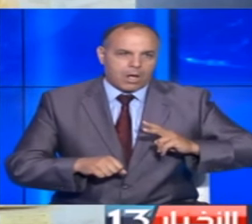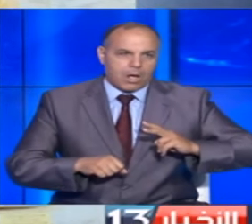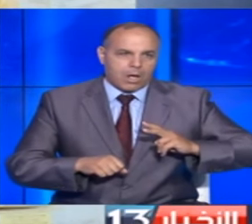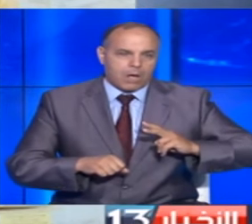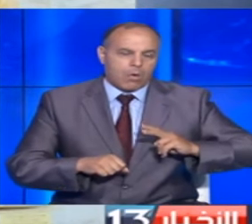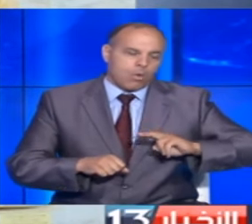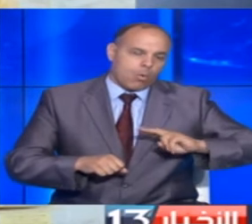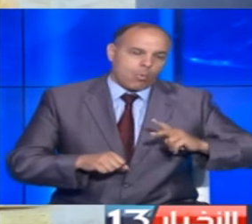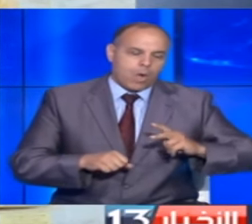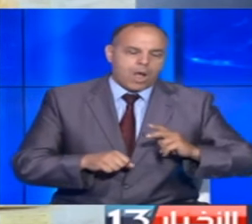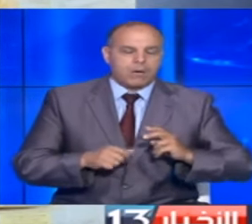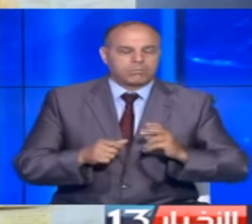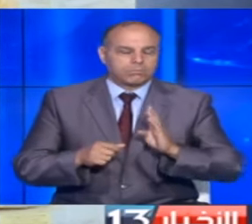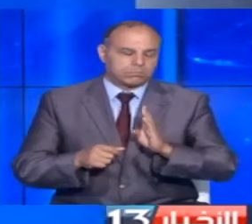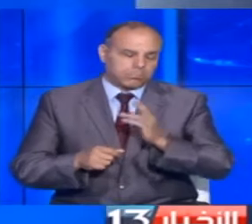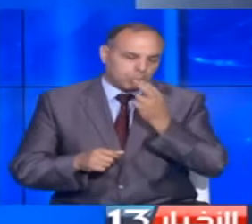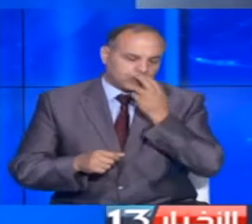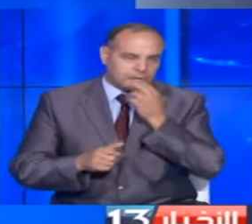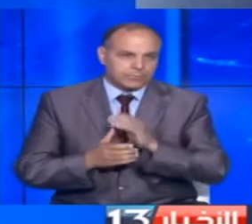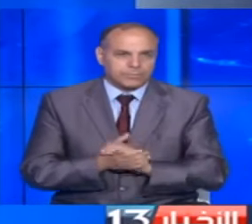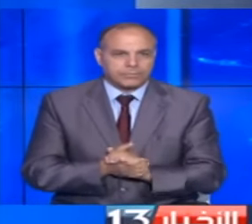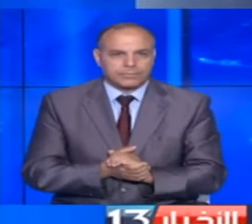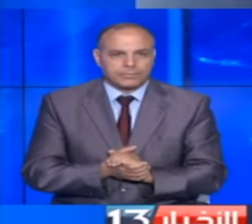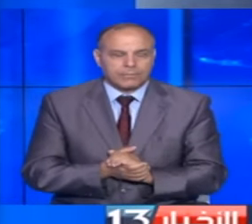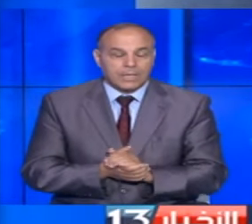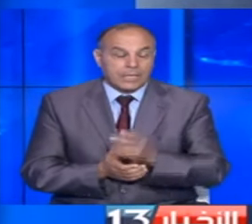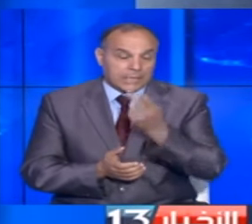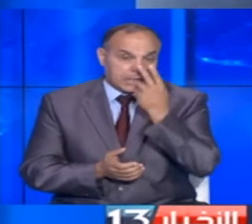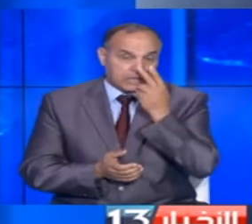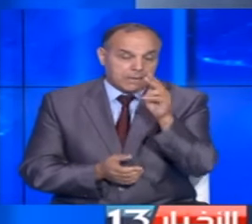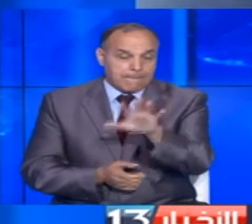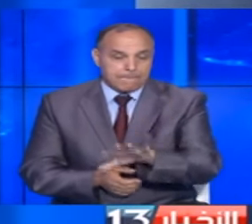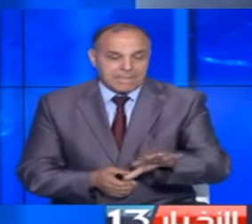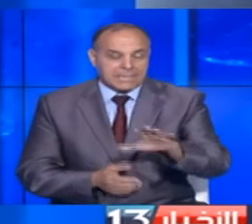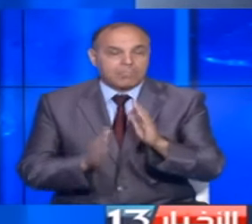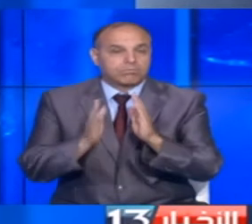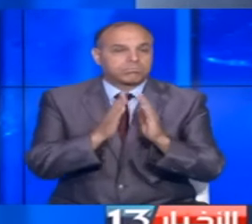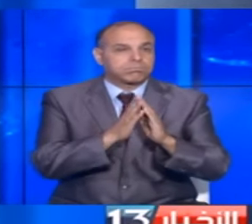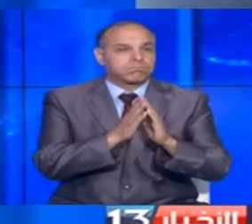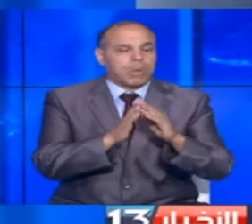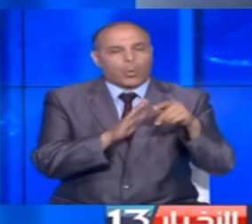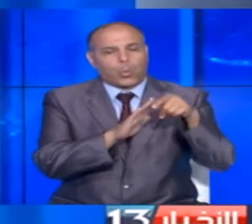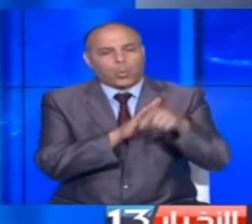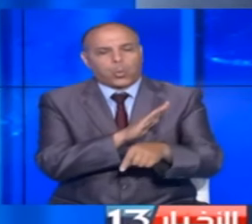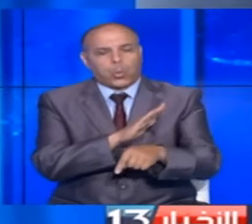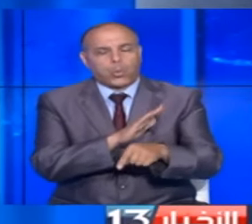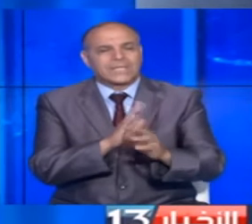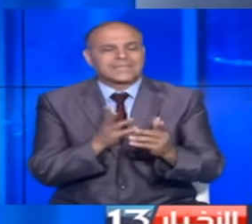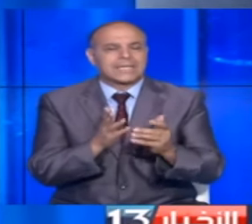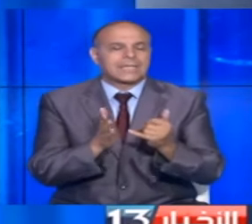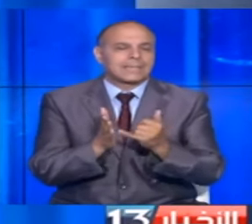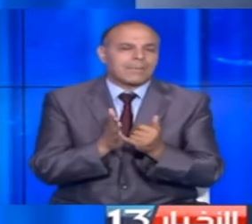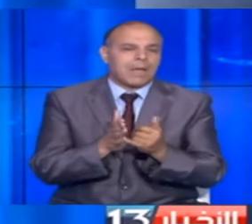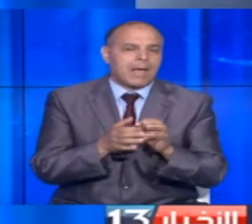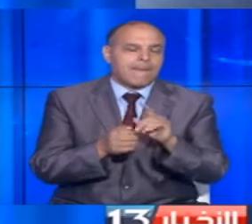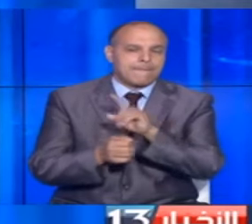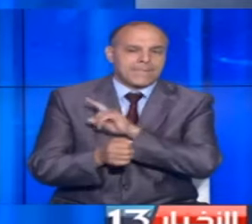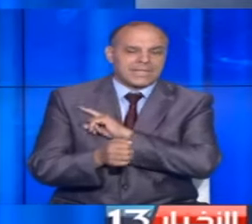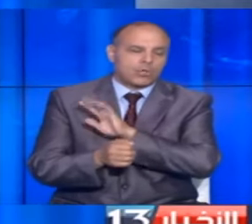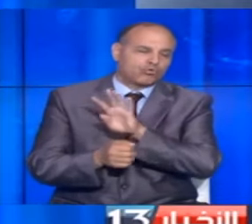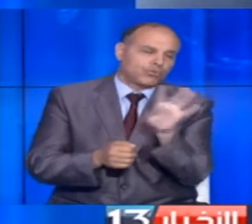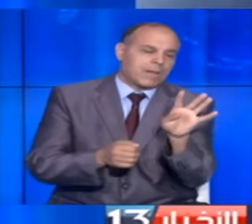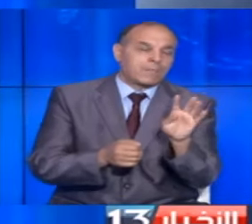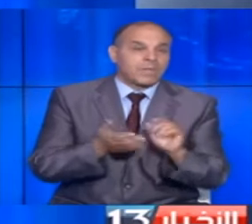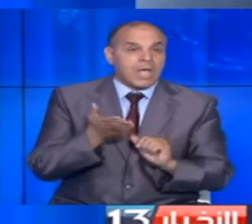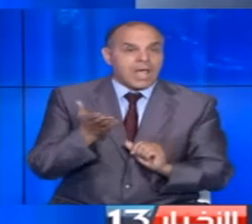العسكريه وقوات شهدت المنطقه السكنيه الجرف الاحمر بن غزيه لاتابع لمدينه شماليه